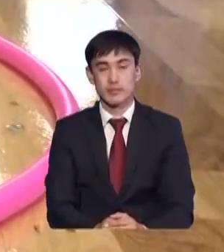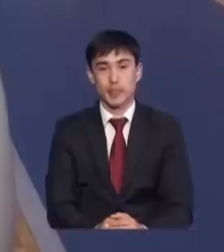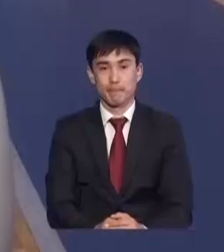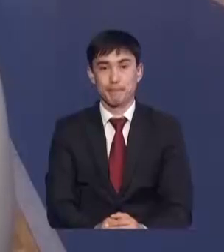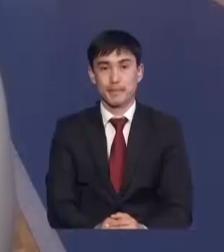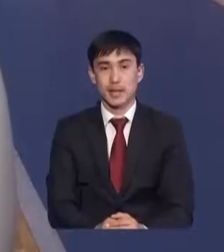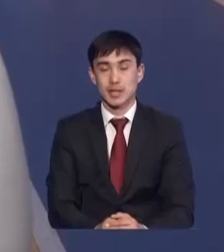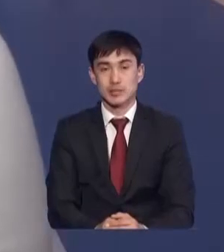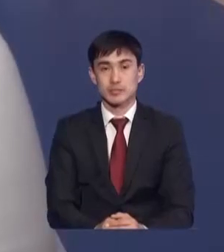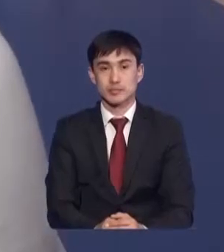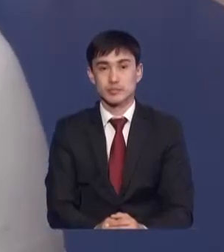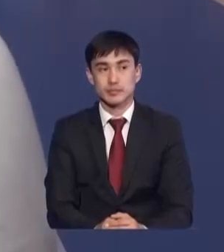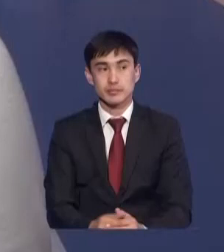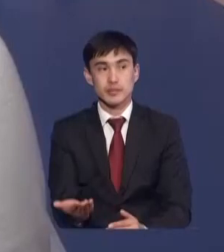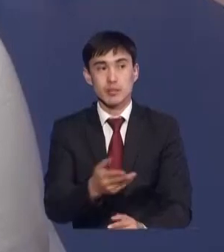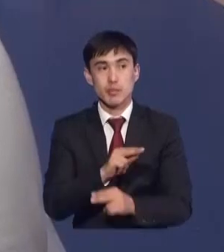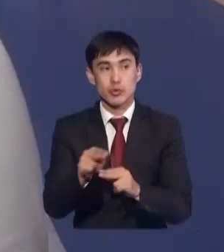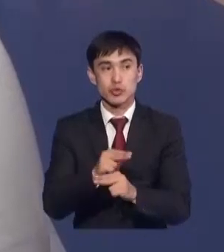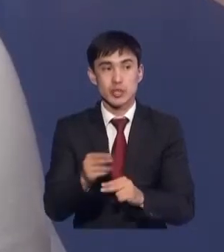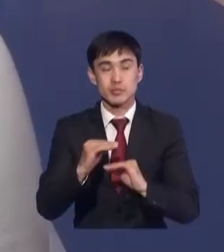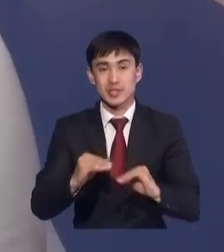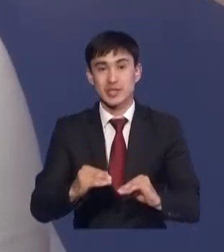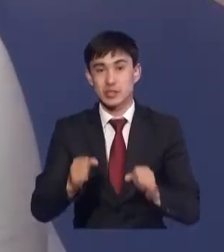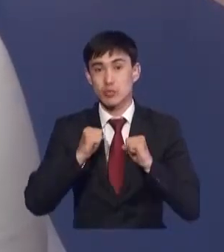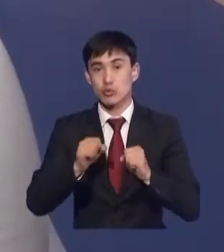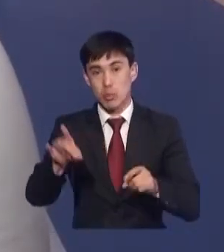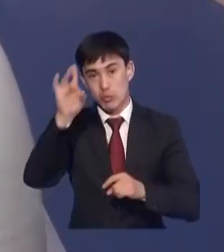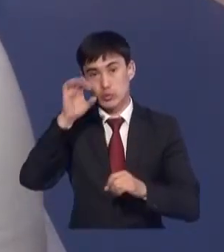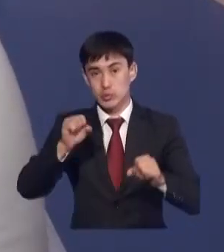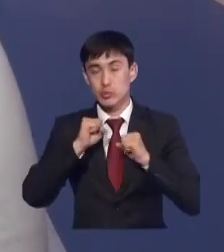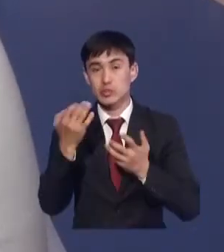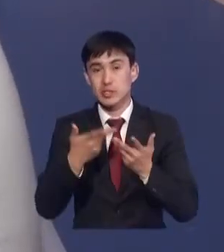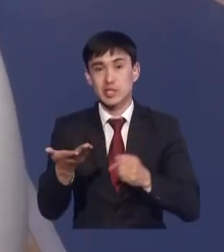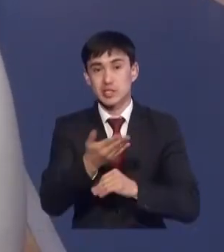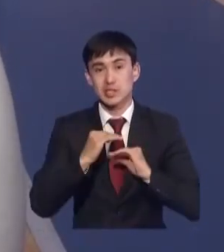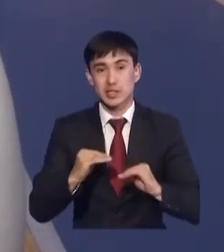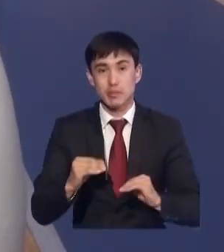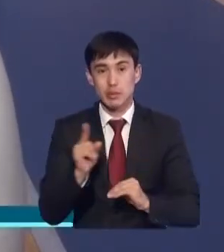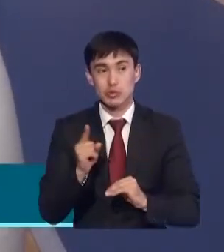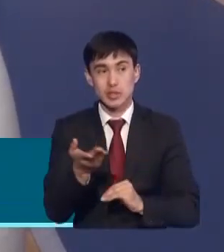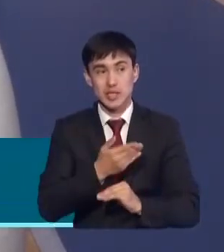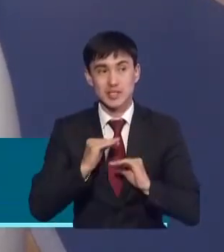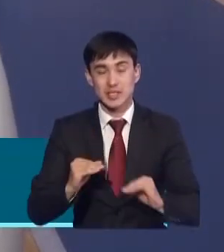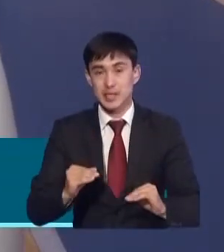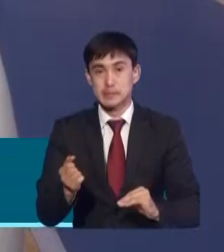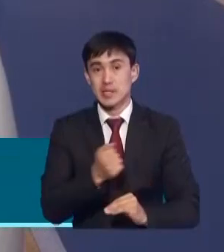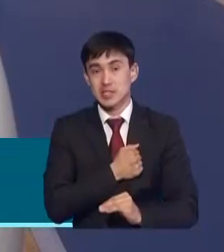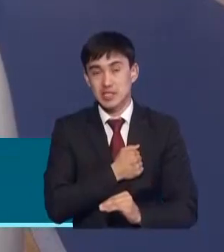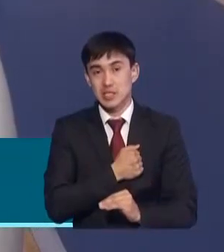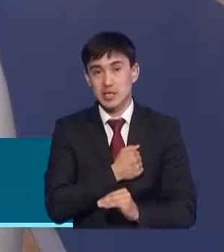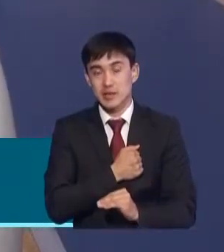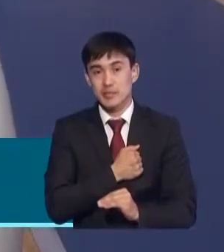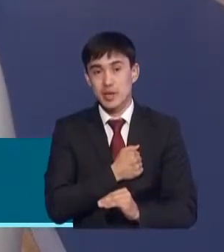традиционными мы приучаем наших детей к спорту Да мы популяри спорт среди наших детей потому что наши дети К сожалению вырваны